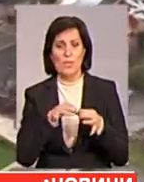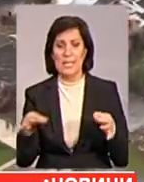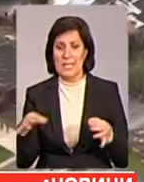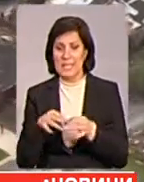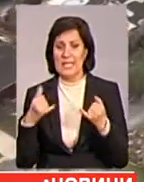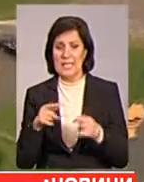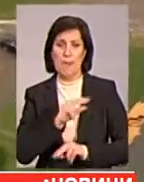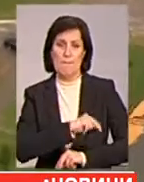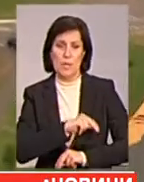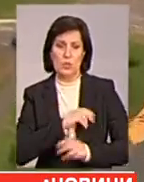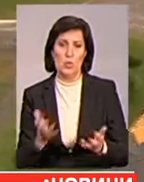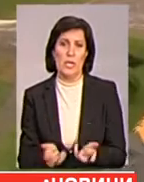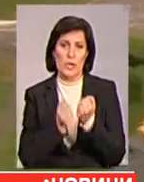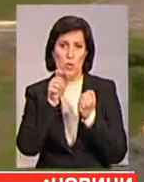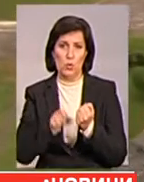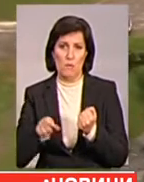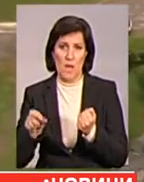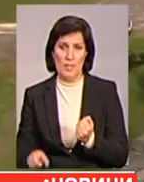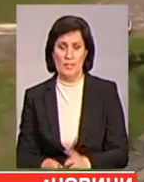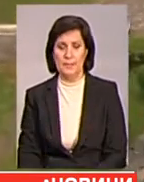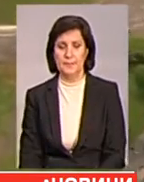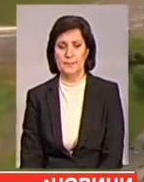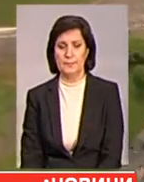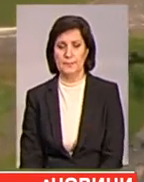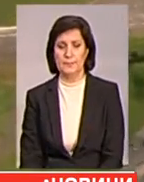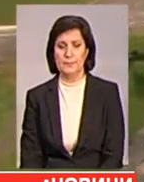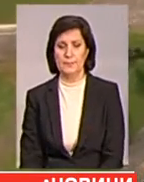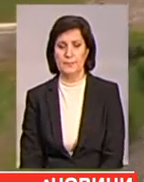лінії. Нині там працюють рятувальники. Олександра Чернишук, новини на Першому.